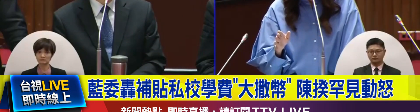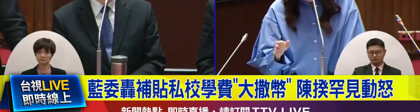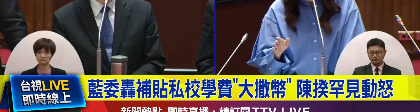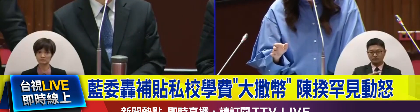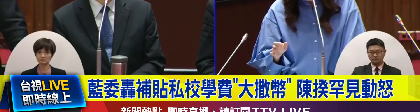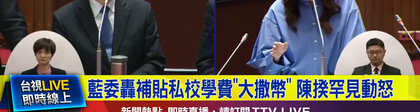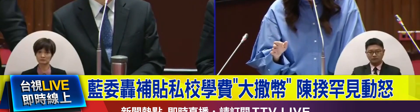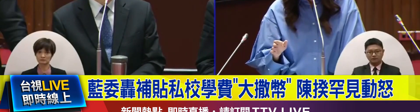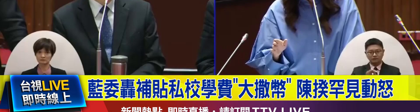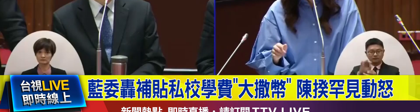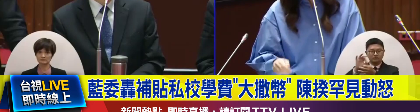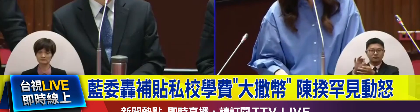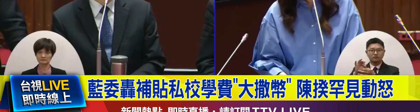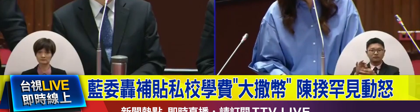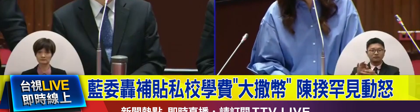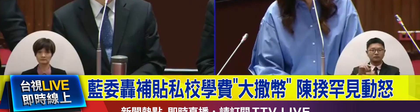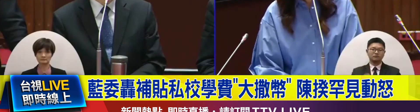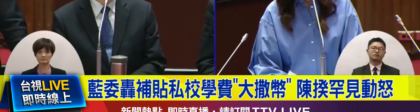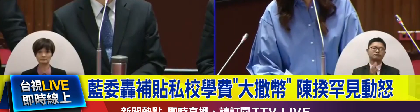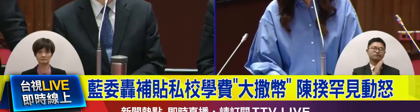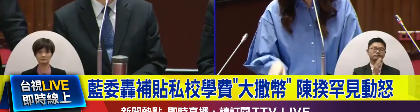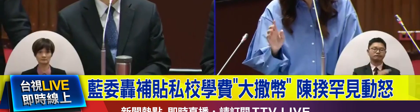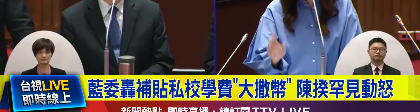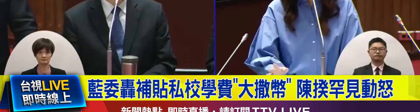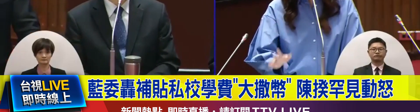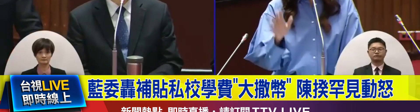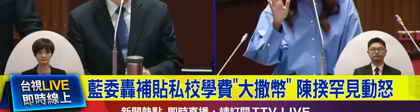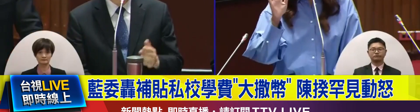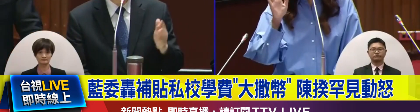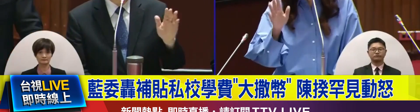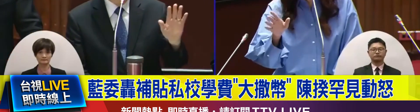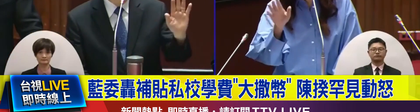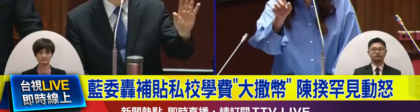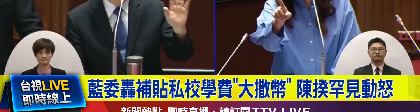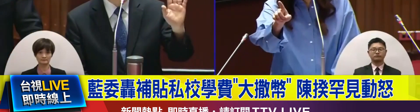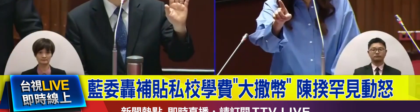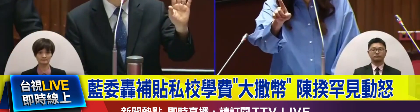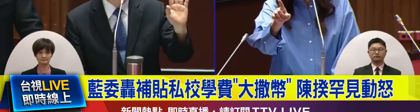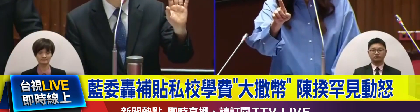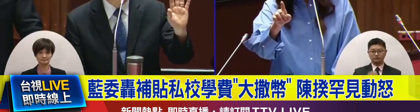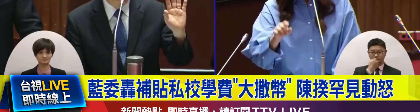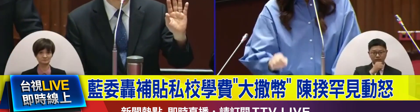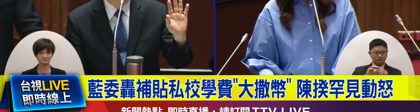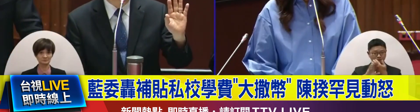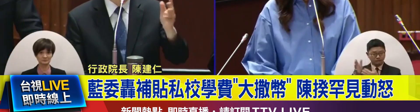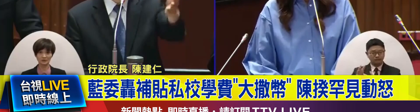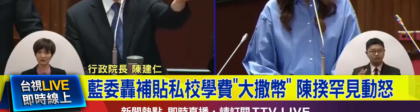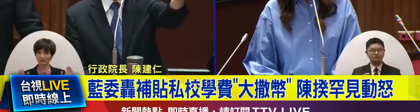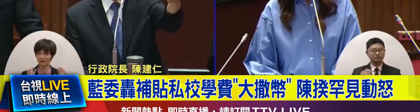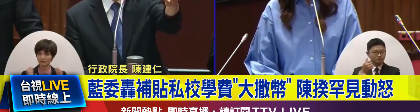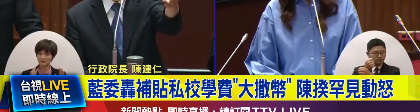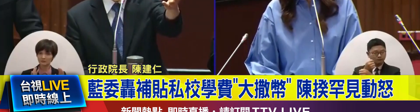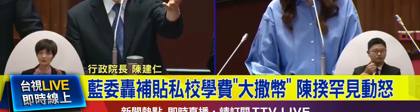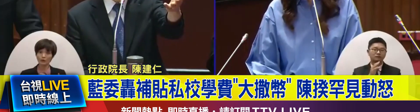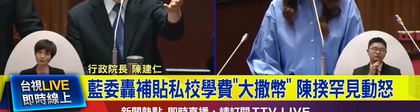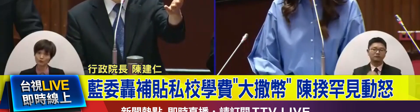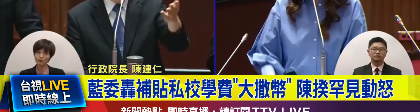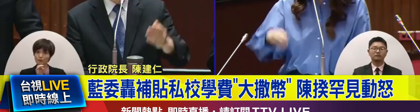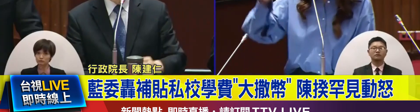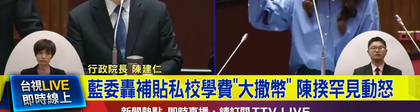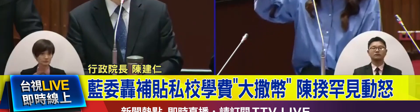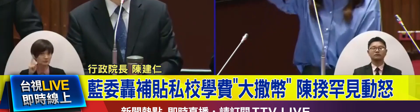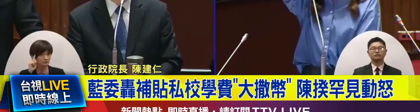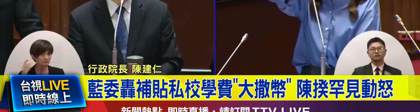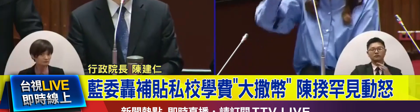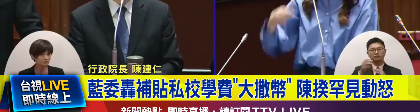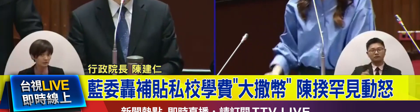年加码，根本就无效，这是很多。国内外的经验， 所以你不赞成育儿补助嘛？听起来你就是不赞成的、